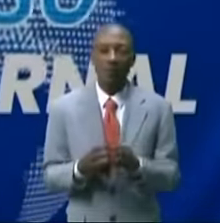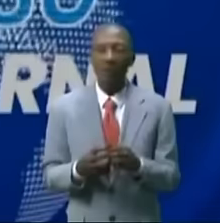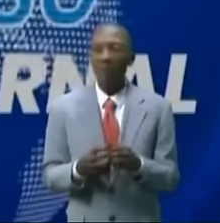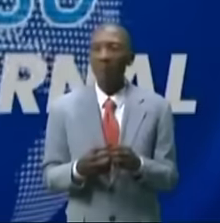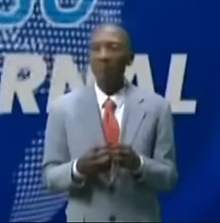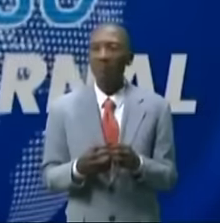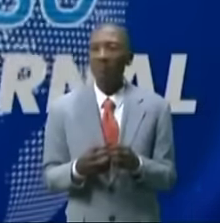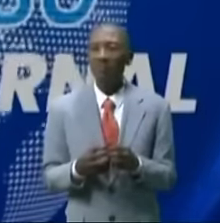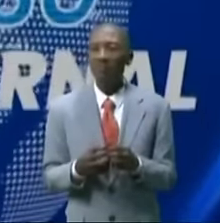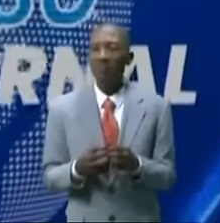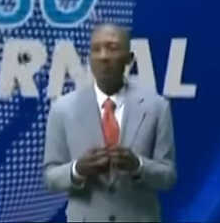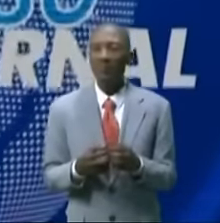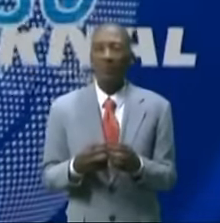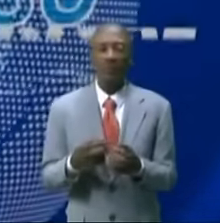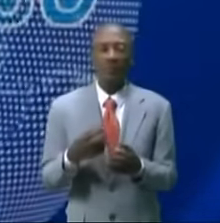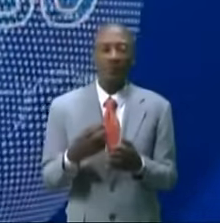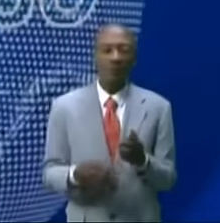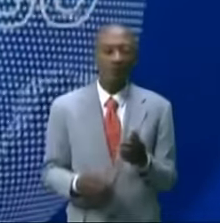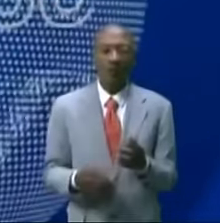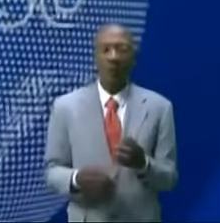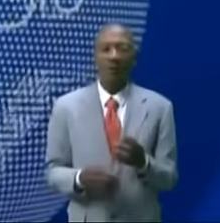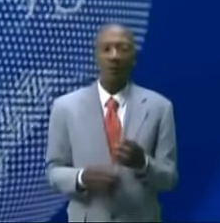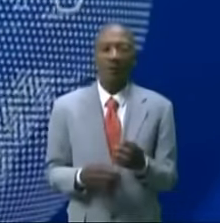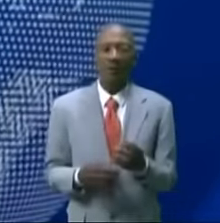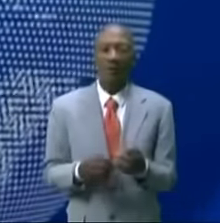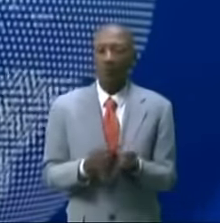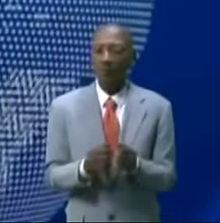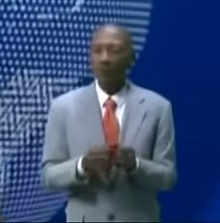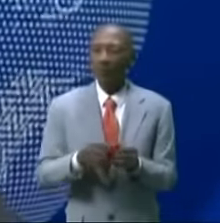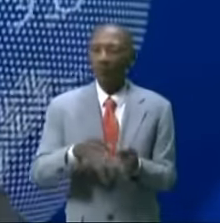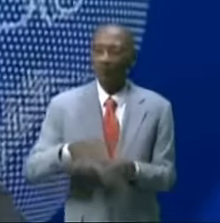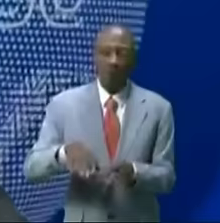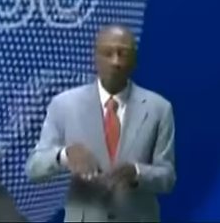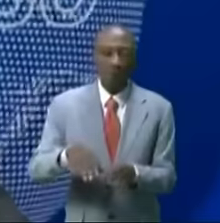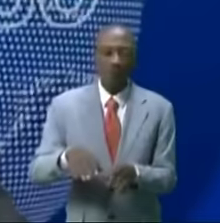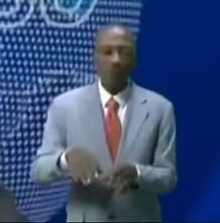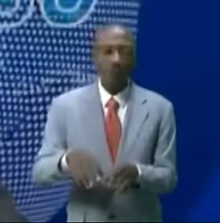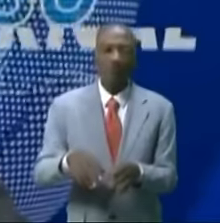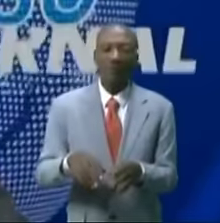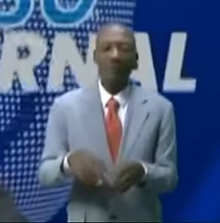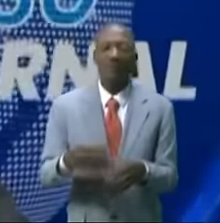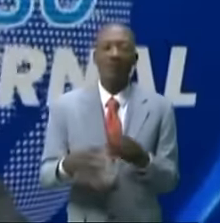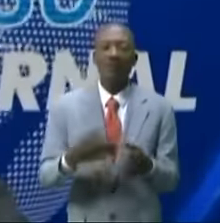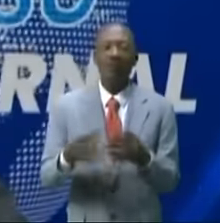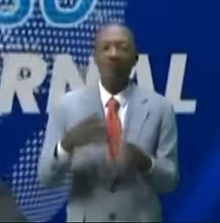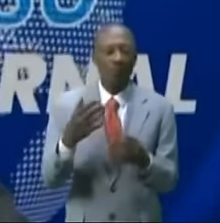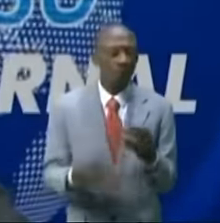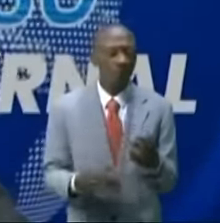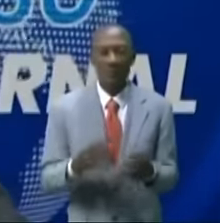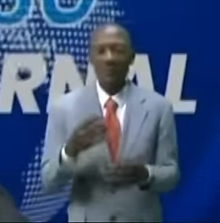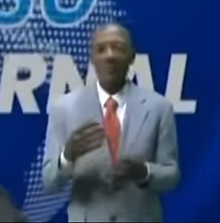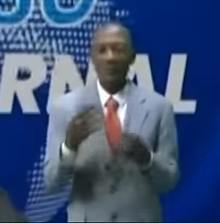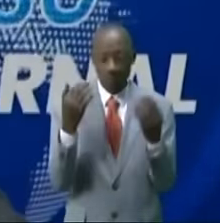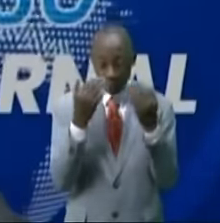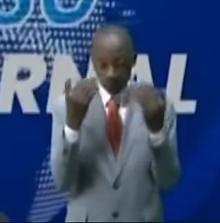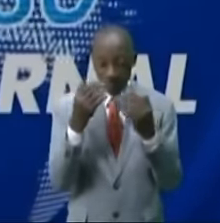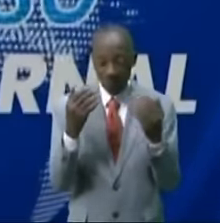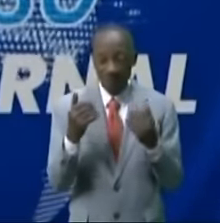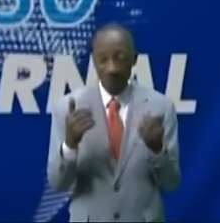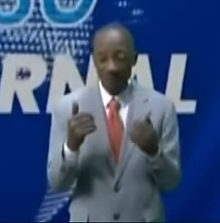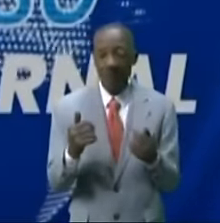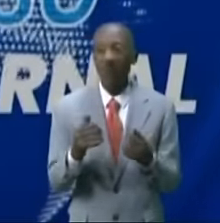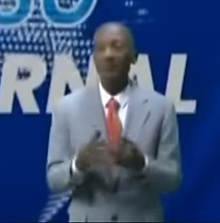de 500 tonnes de tilapia ont été produites, une réponse à la rareté des poissons dans ces lacs victimes de la